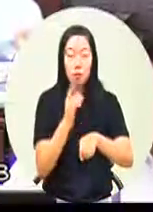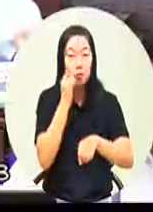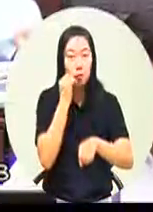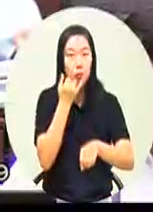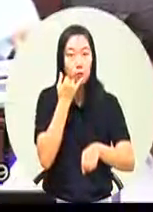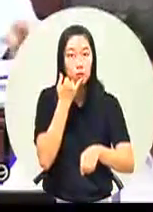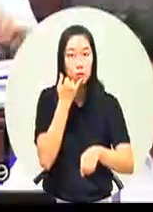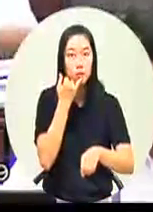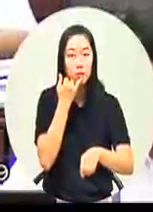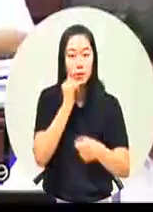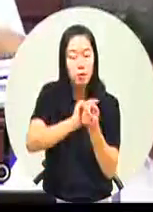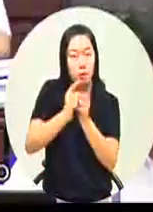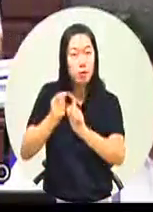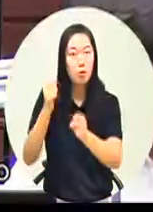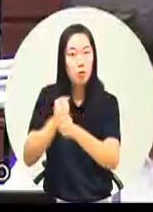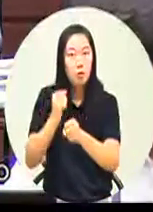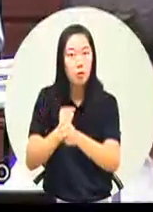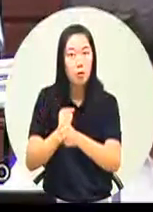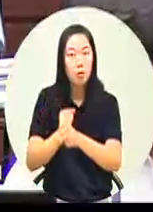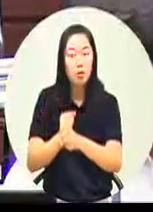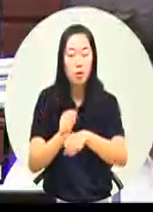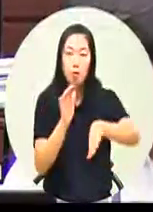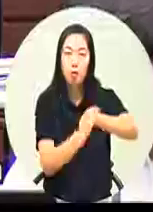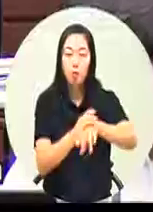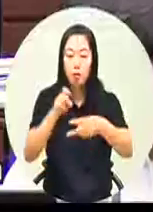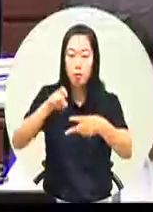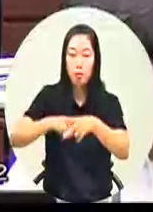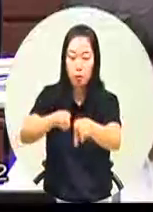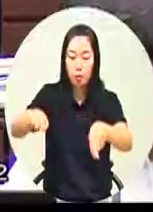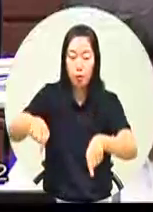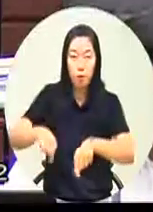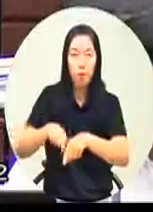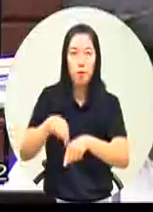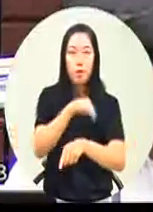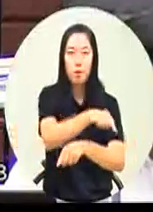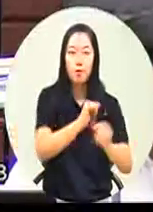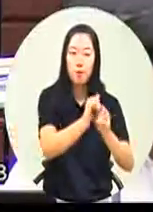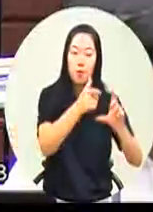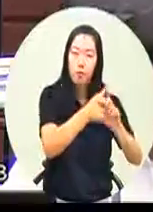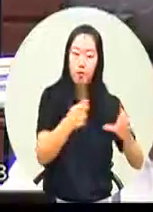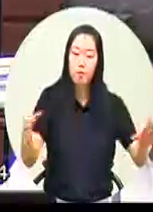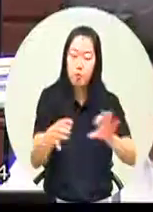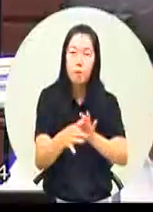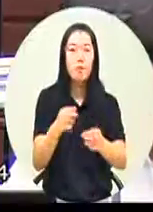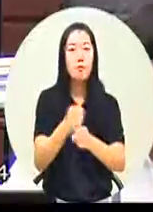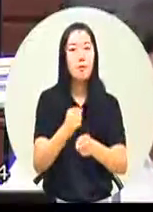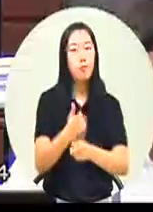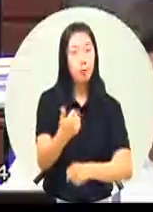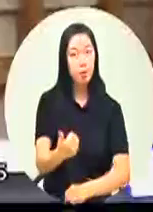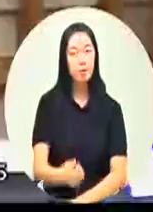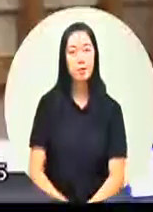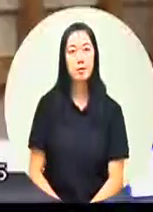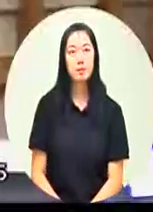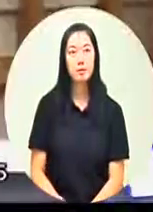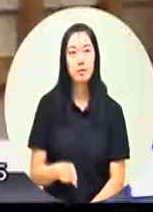拿来做这个手工纸？所以我们有跟社区做一些结合。 对，那其实在这个 社会局的一个辅导之